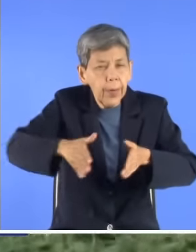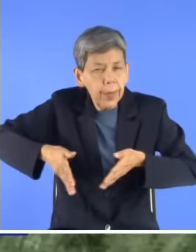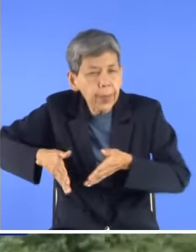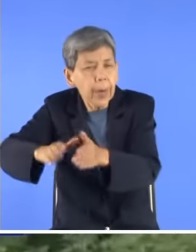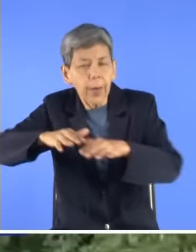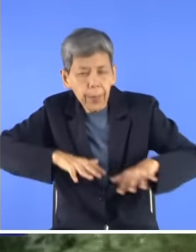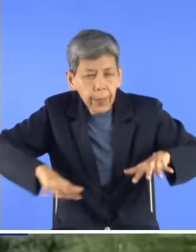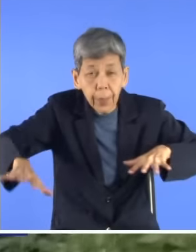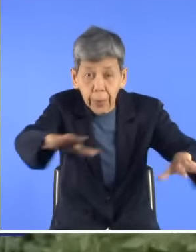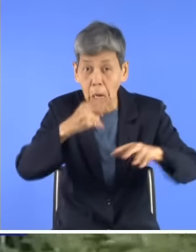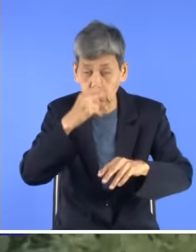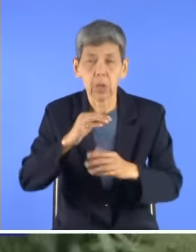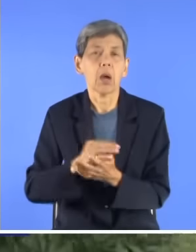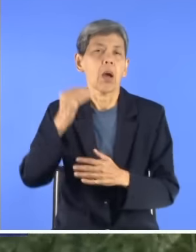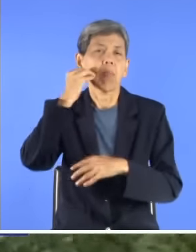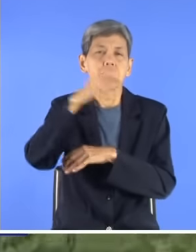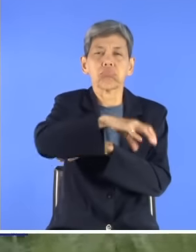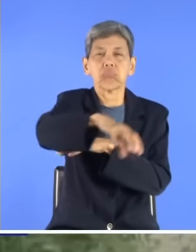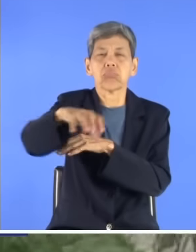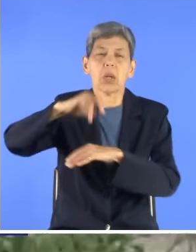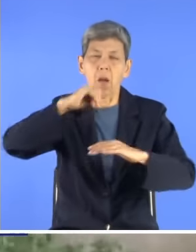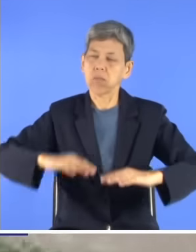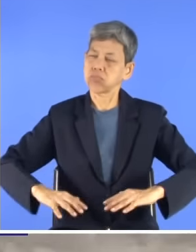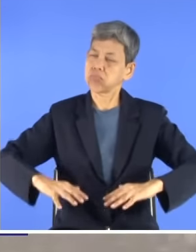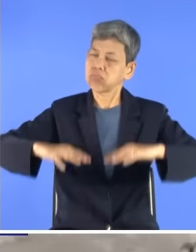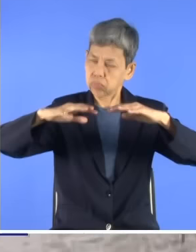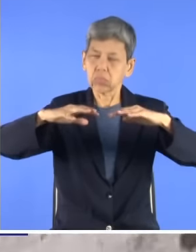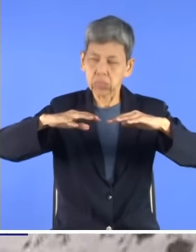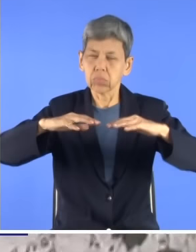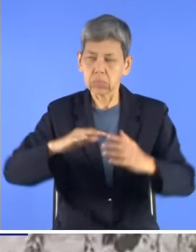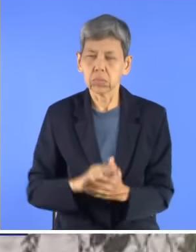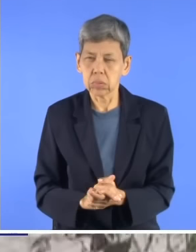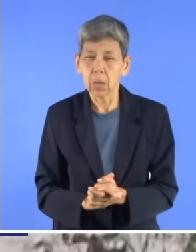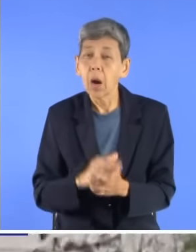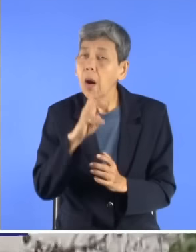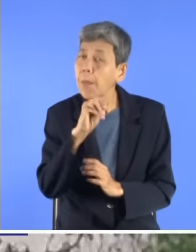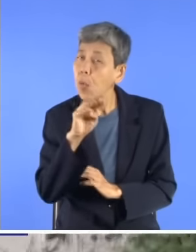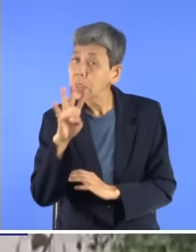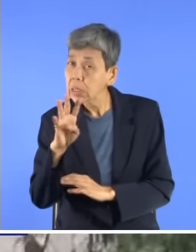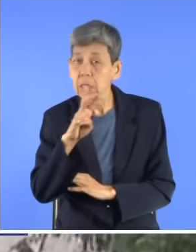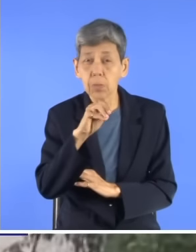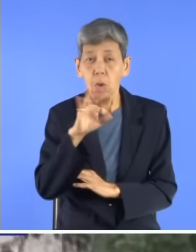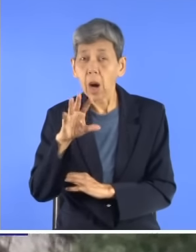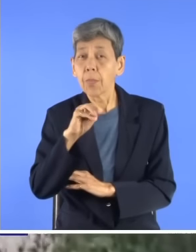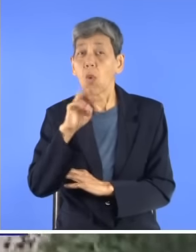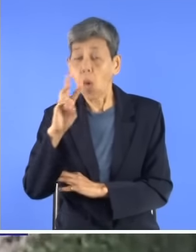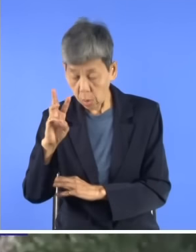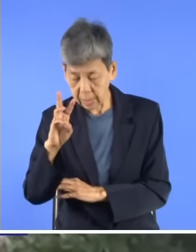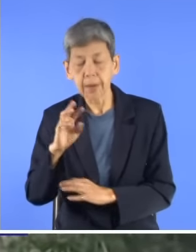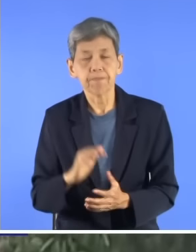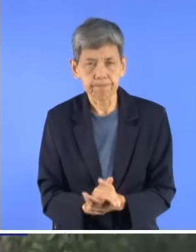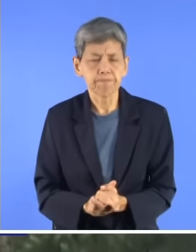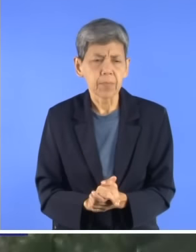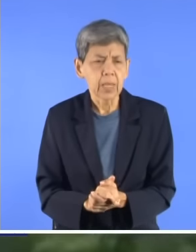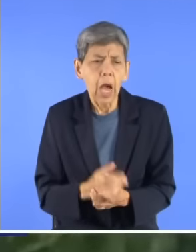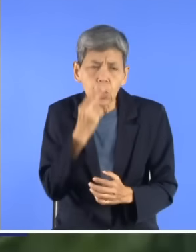างๆและก็ทะลักเข้าสู่หมู่บ้านท่วมเขาเรียกว่าท่วมบ้านเรือนชาวบ้านเหมือนกันเลยหมู่ที่4ที่5ที่6ตำบลท่าจำปีนะครับแล้ว